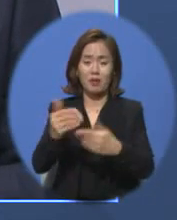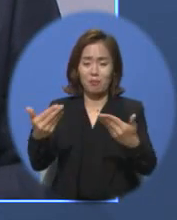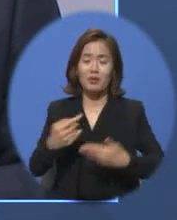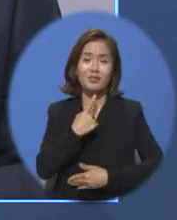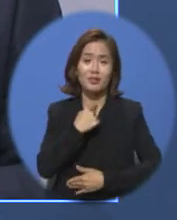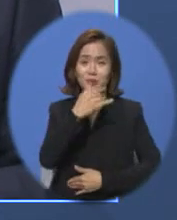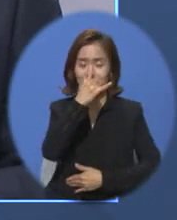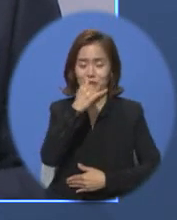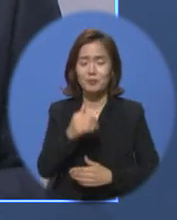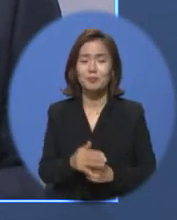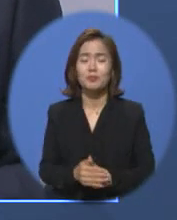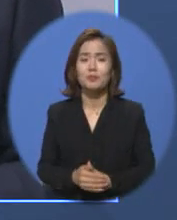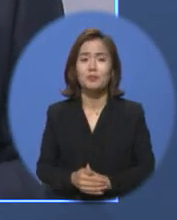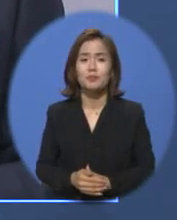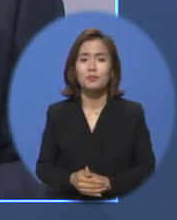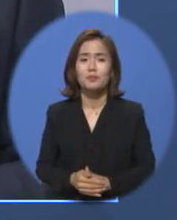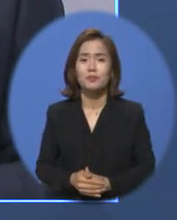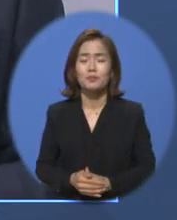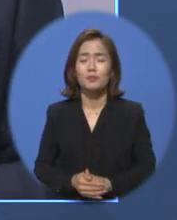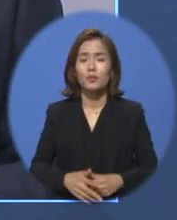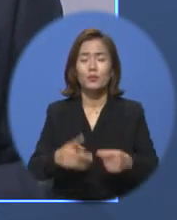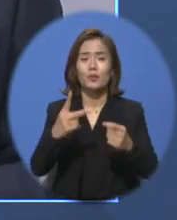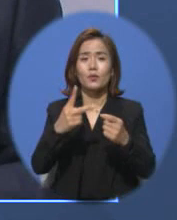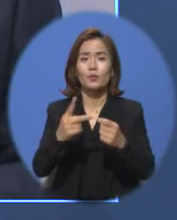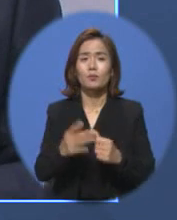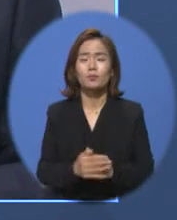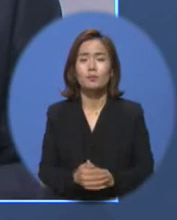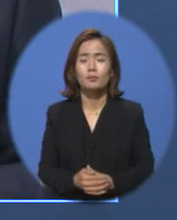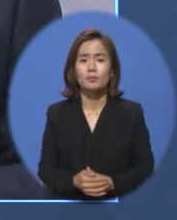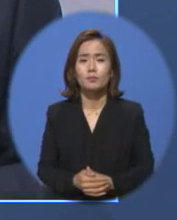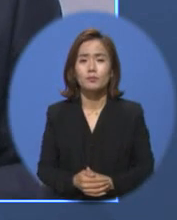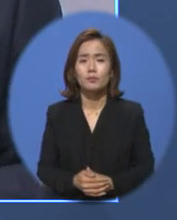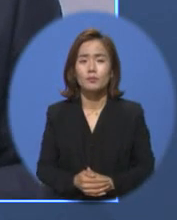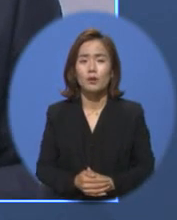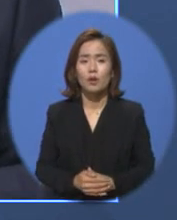까지수여했습니다 .둘째로,